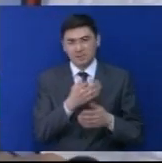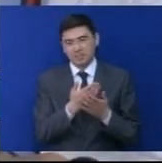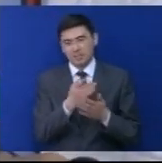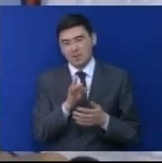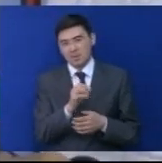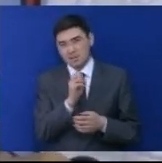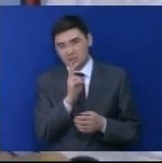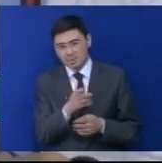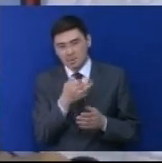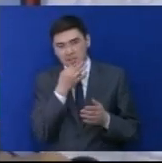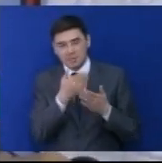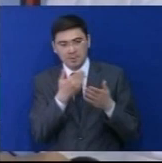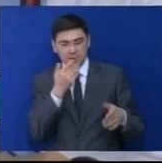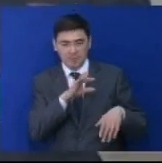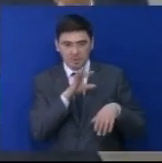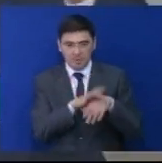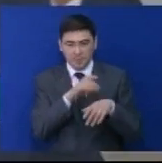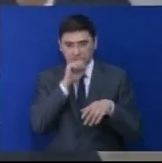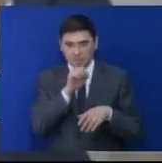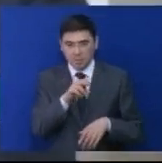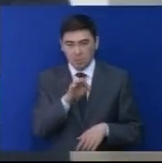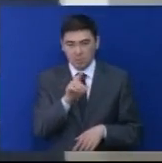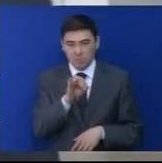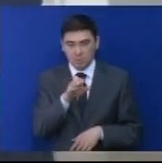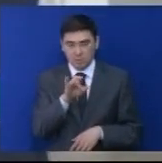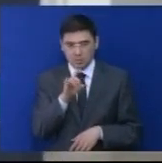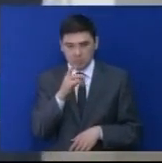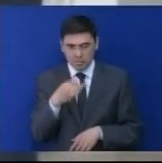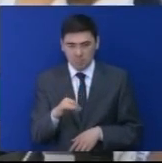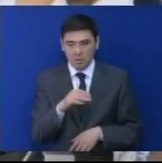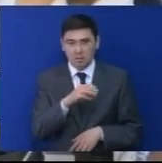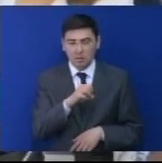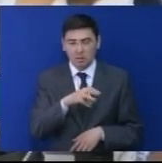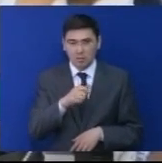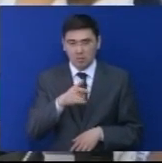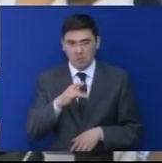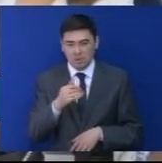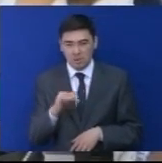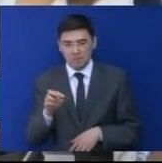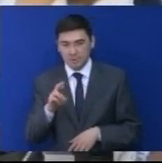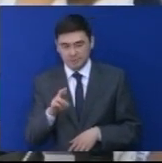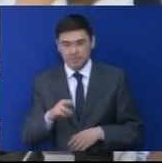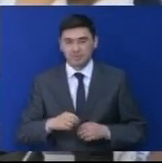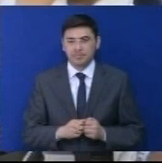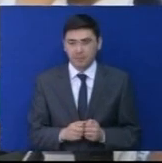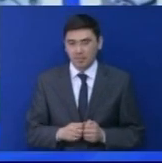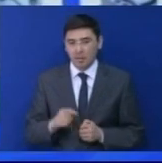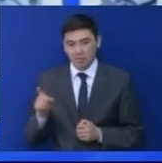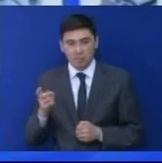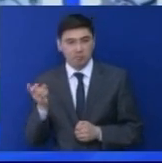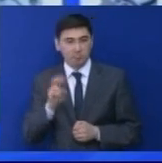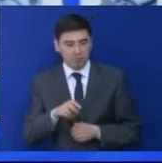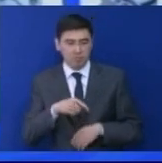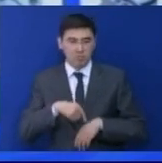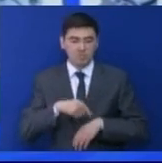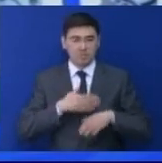включая раннее выявление рака, с помощью позитронно-эмиссионной томографии. В ходе беседы с молодежью Серик Нуркенов не скрывал радости от своего